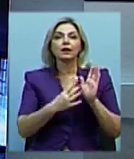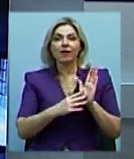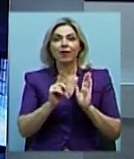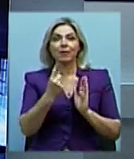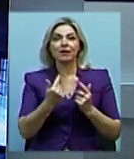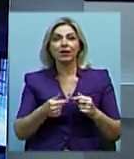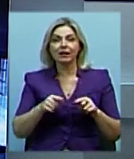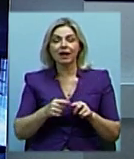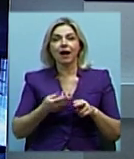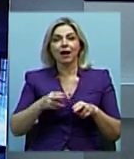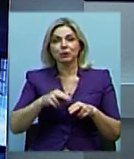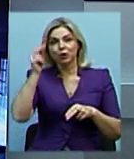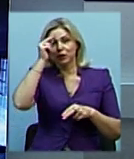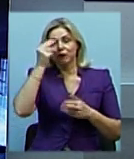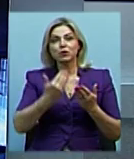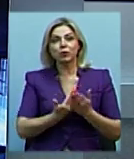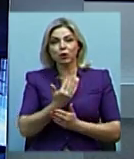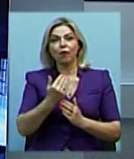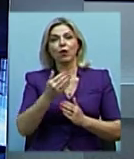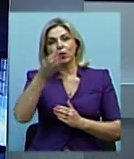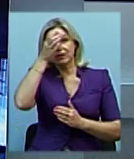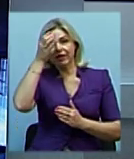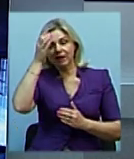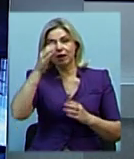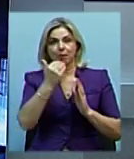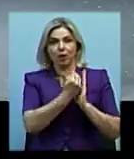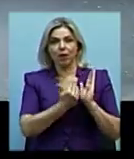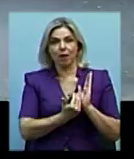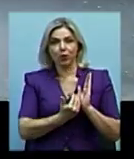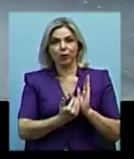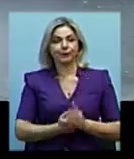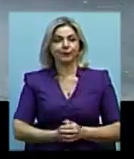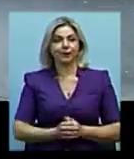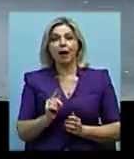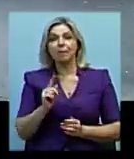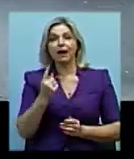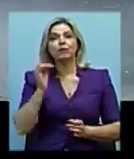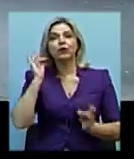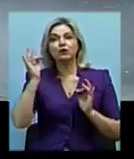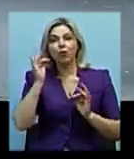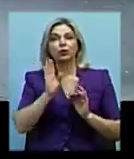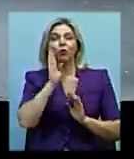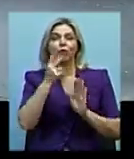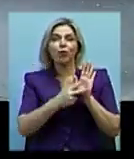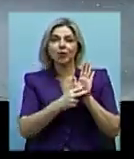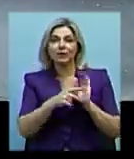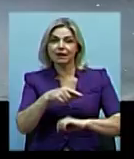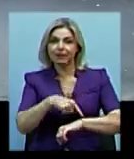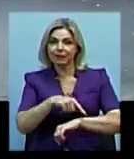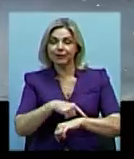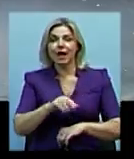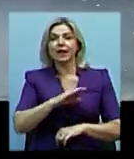першокласників, які навчатимуться за новою освітньою програмою. Перший дзвоник о 8 ранку. Вихованці Академії